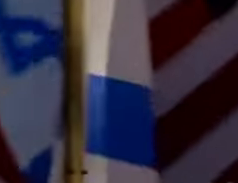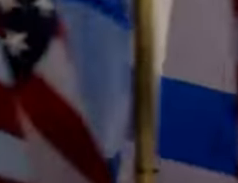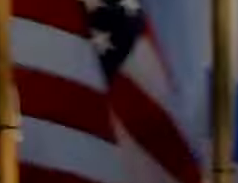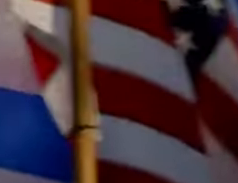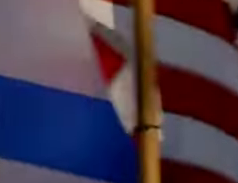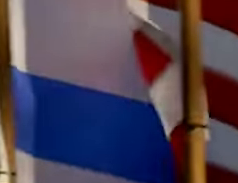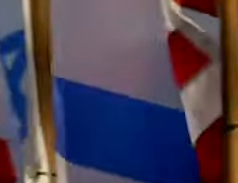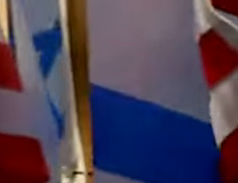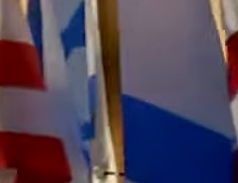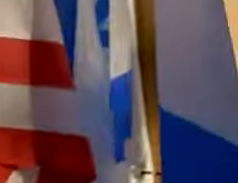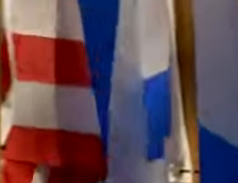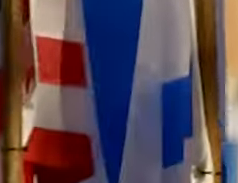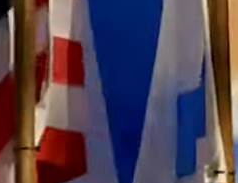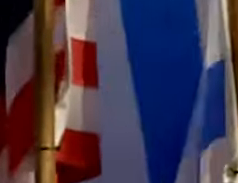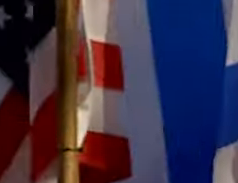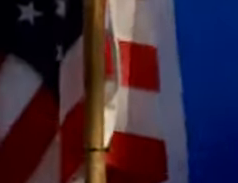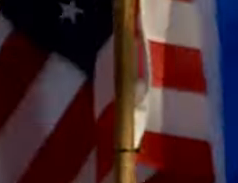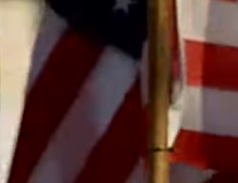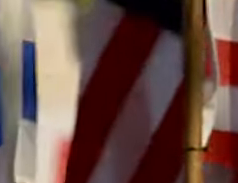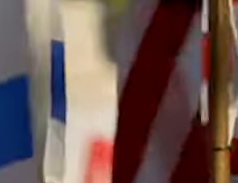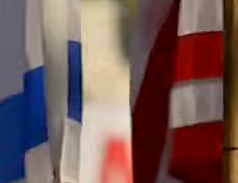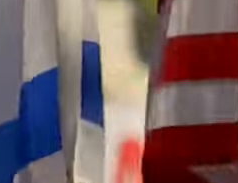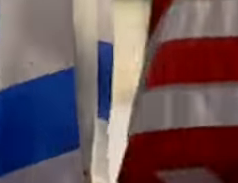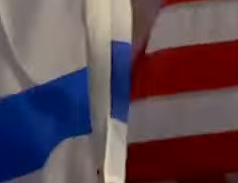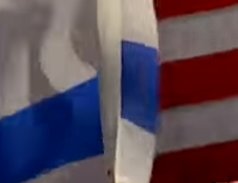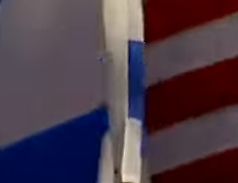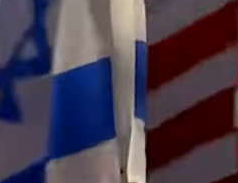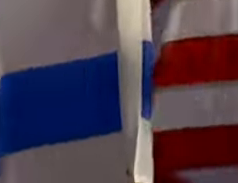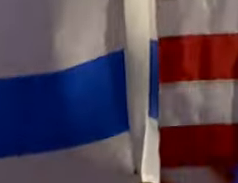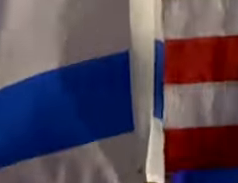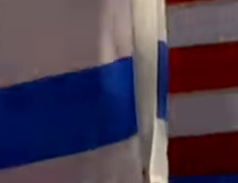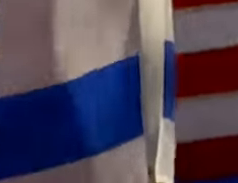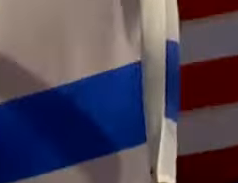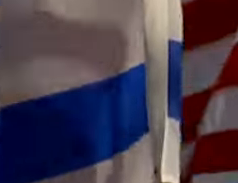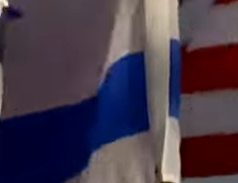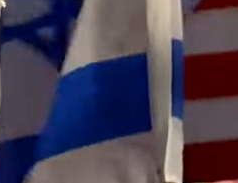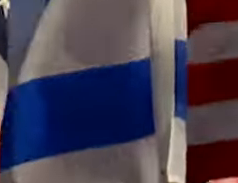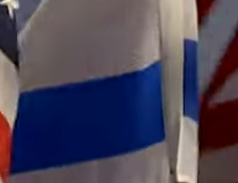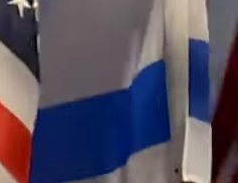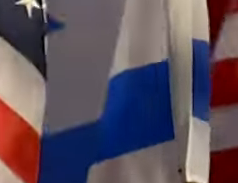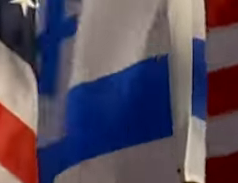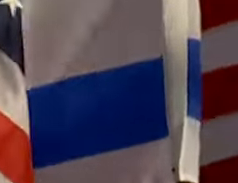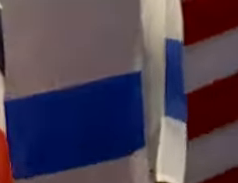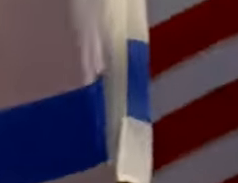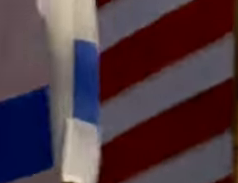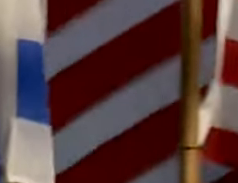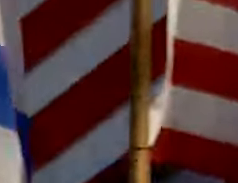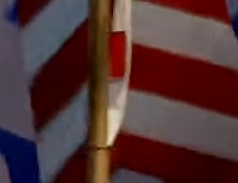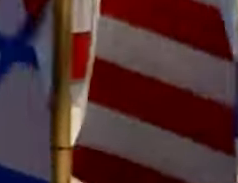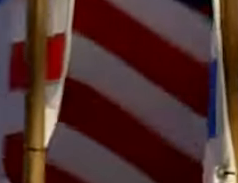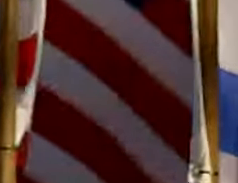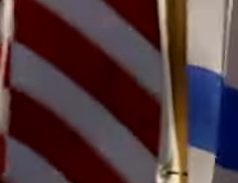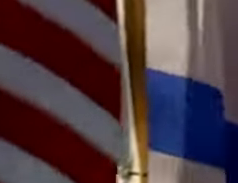הגדולה של ארצות הברית שמאפשרים את המעמד האדיר הזה. לא מובן מאליו.